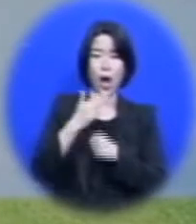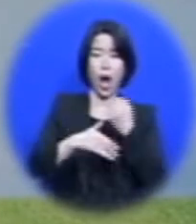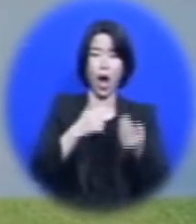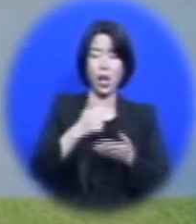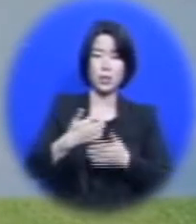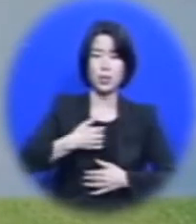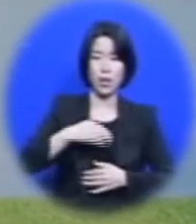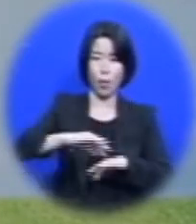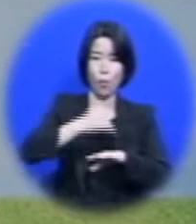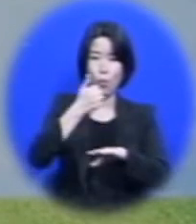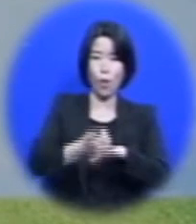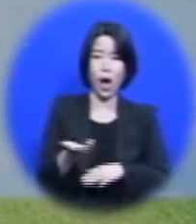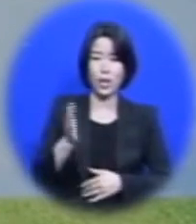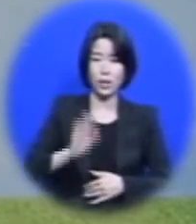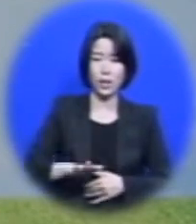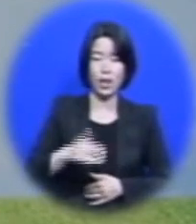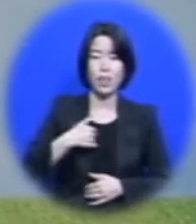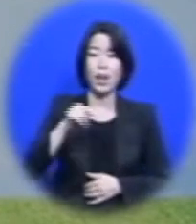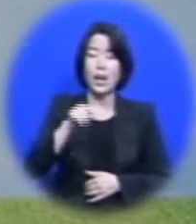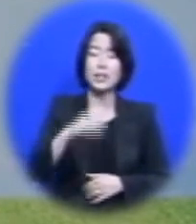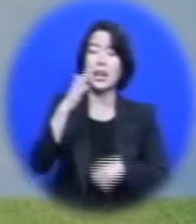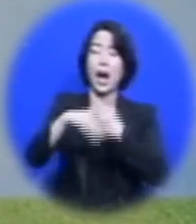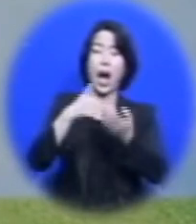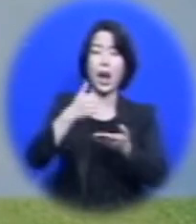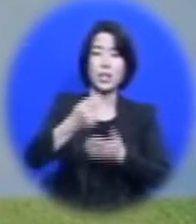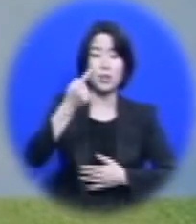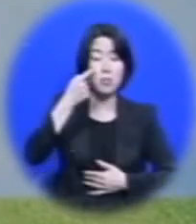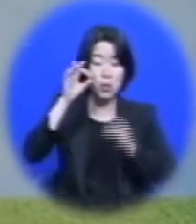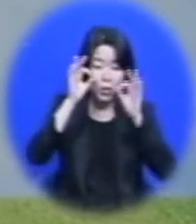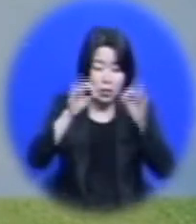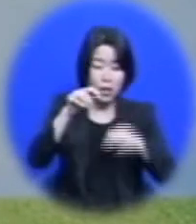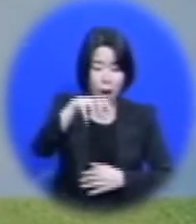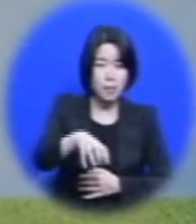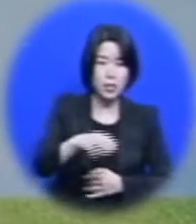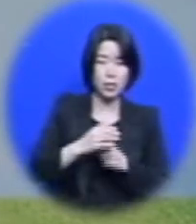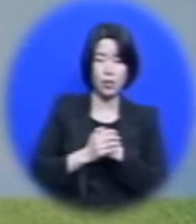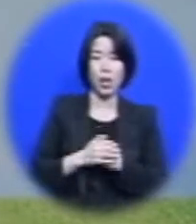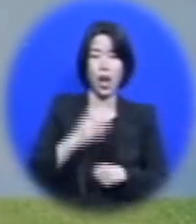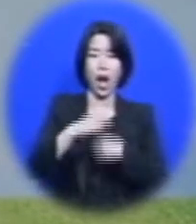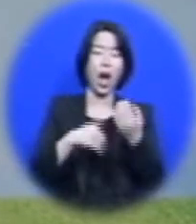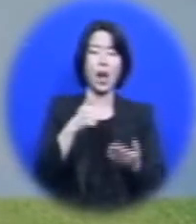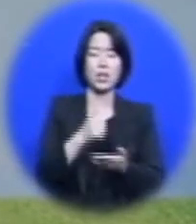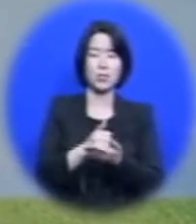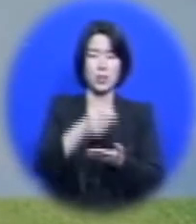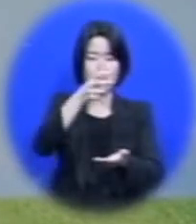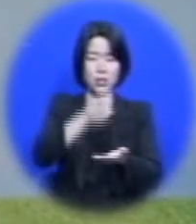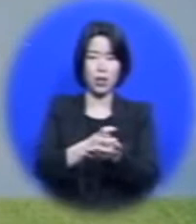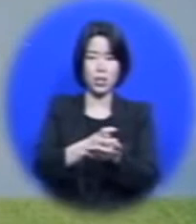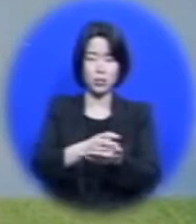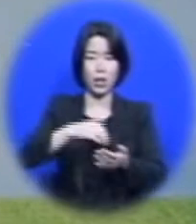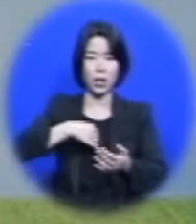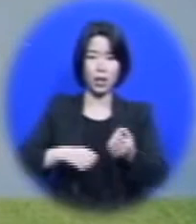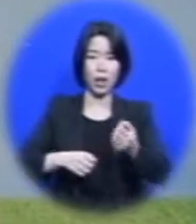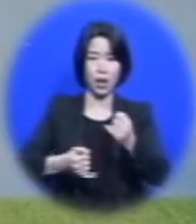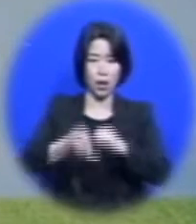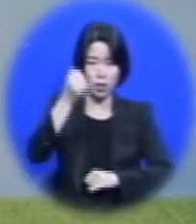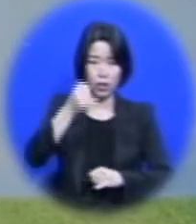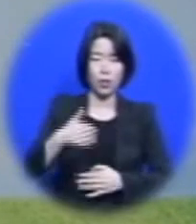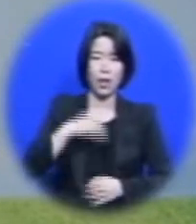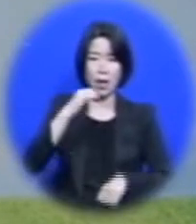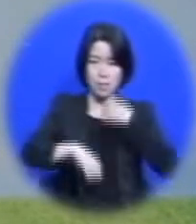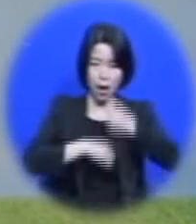나의 왕이신데 내가 그 하나님 보시는 면전에서 하나님이 정하신 법을 내가 어기고 내